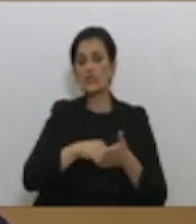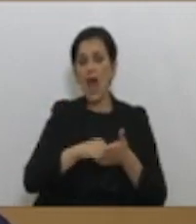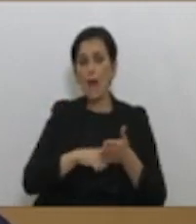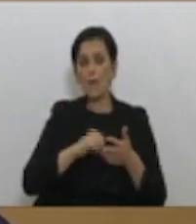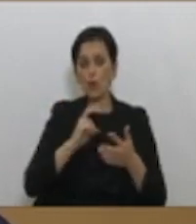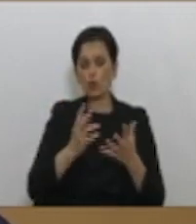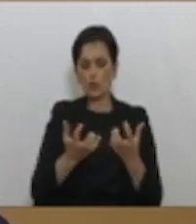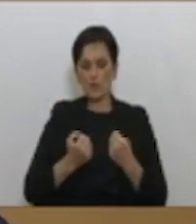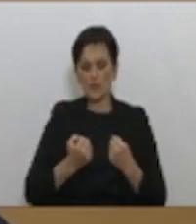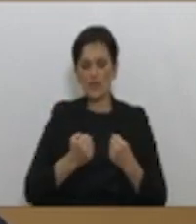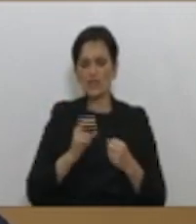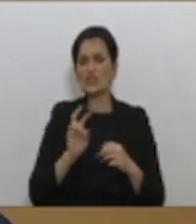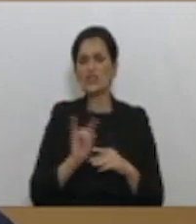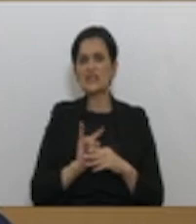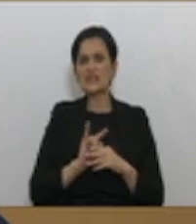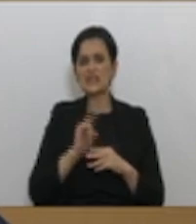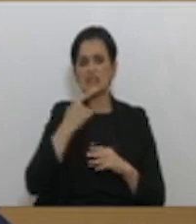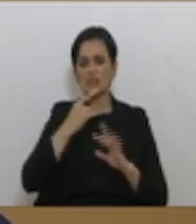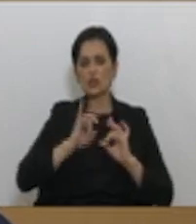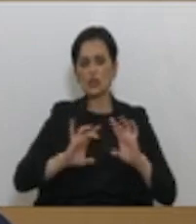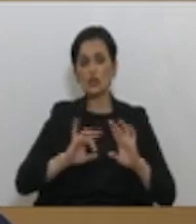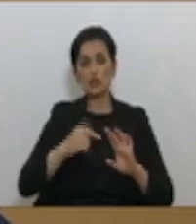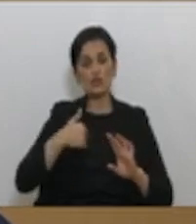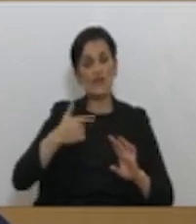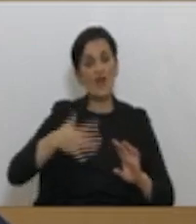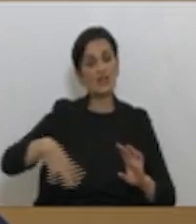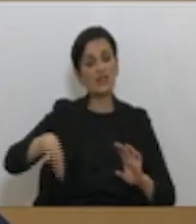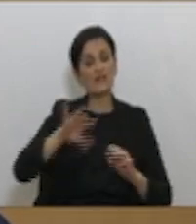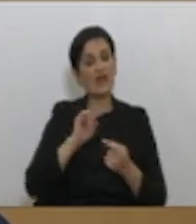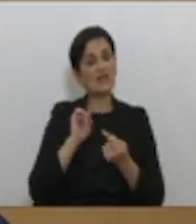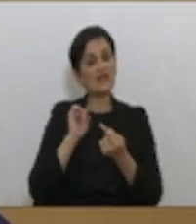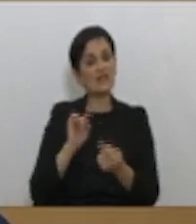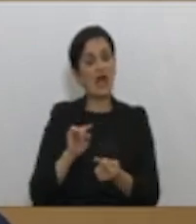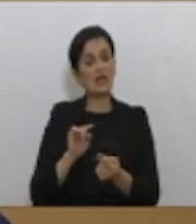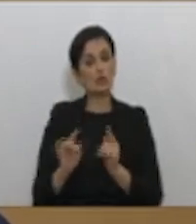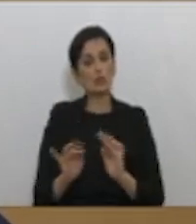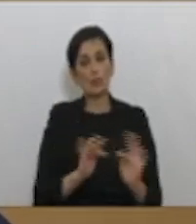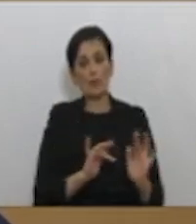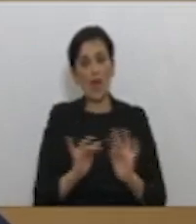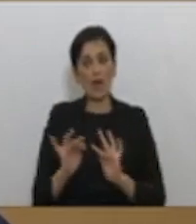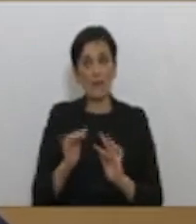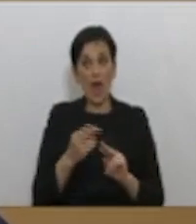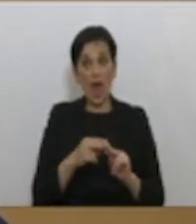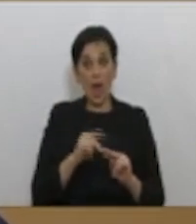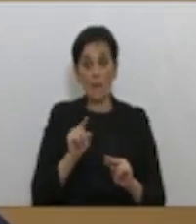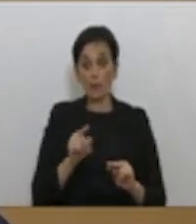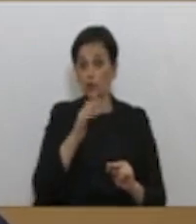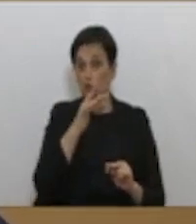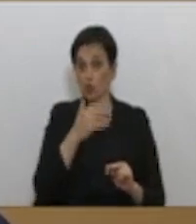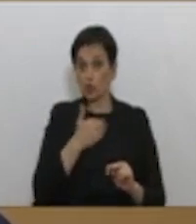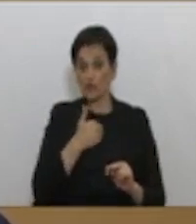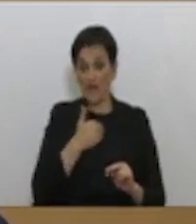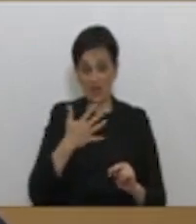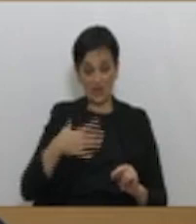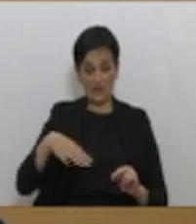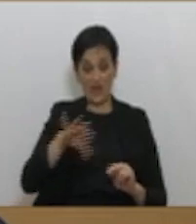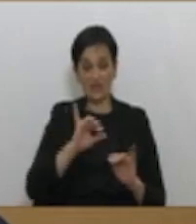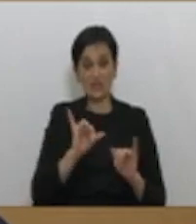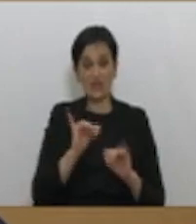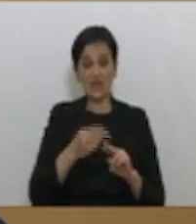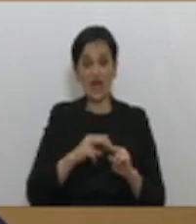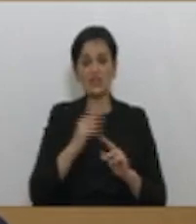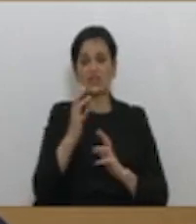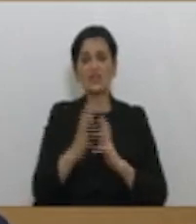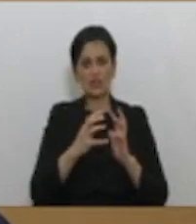მიკერძოებული სისრულის ტირაჟირები ჩვენი ქვეყნის საწინააღმდეგო მიმართულ ქმედებებზე და ამ დროს ჩვენ იმ ქვეყანაში, სადაც ეს